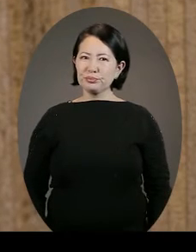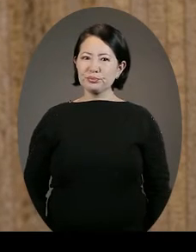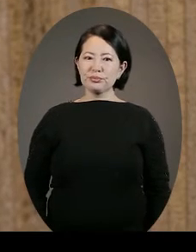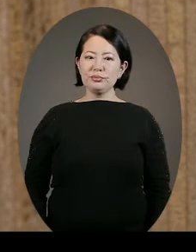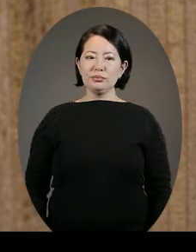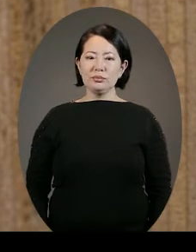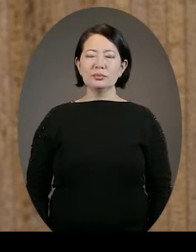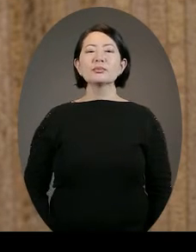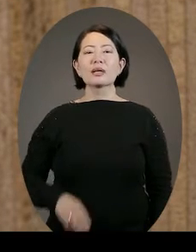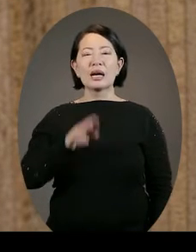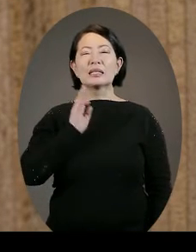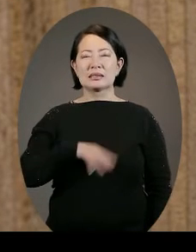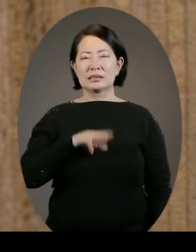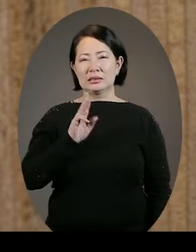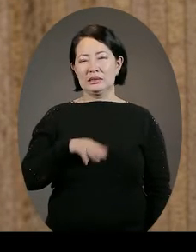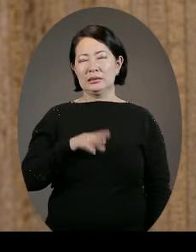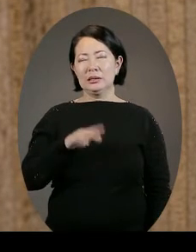Харин тийм ээ.